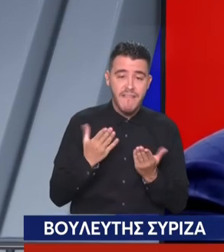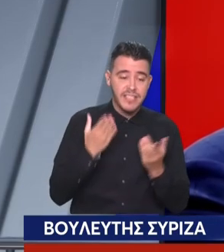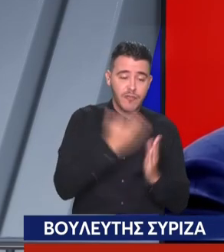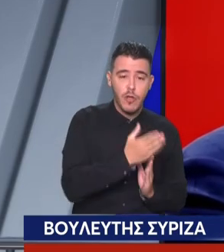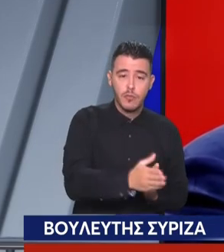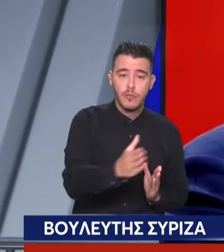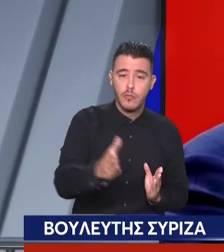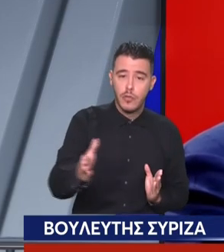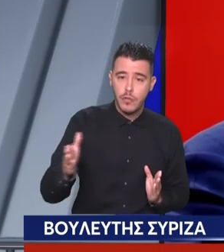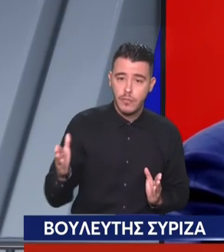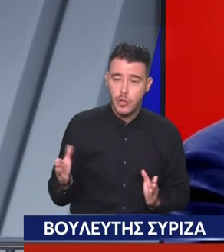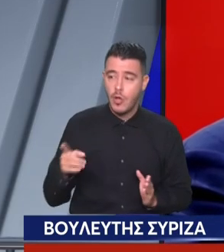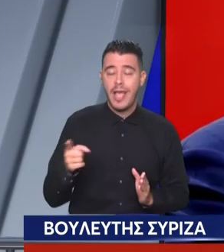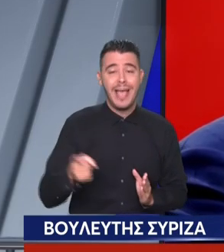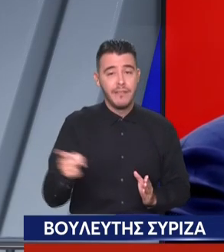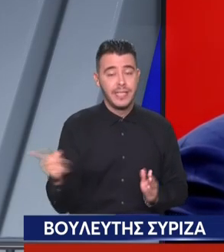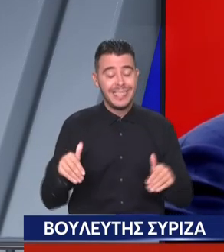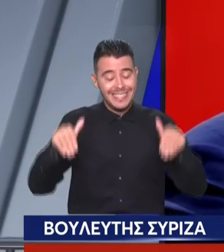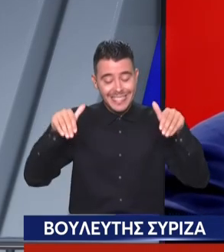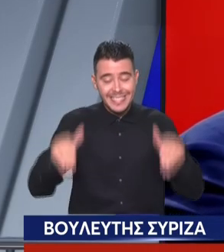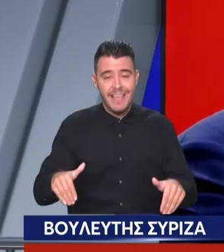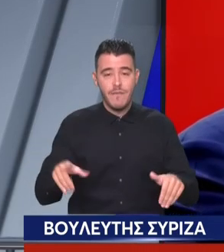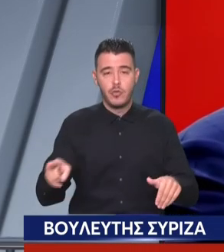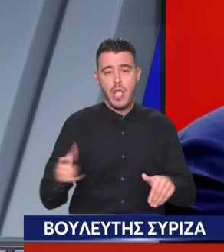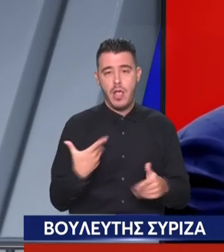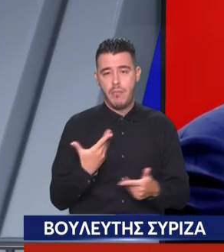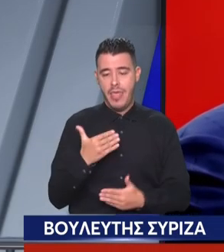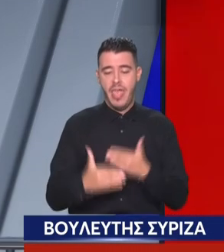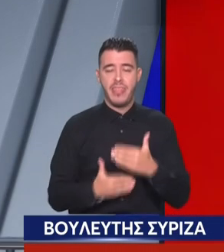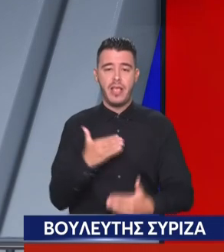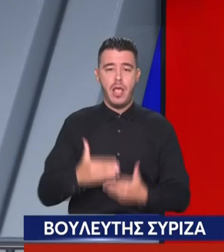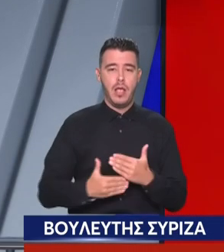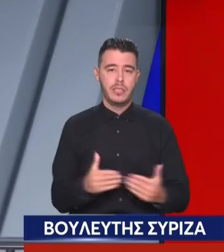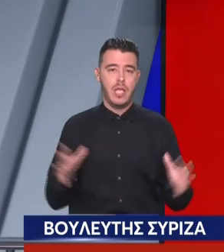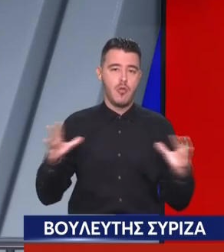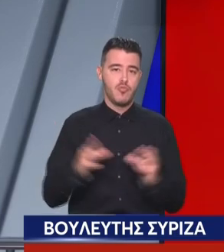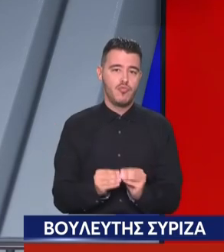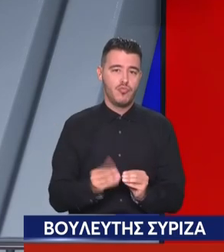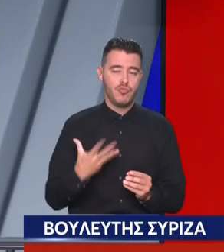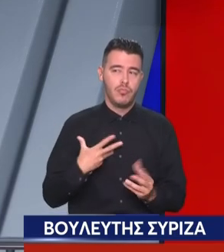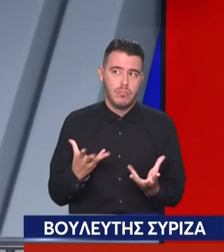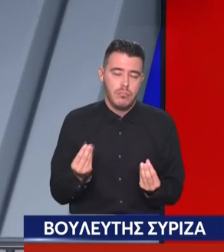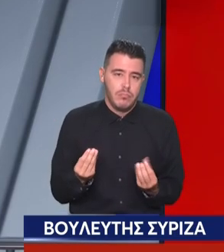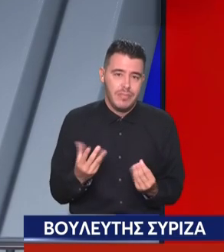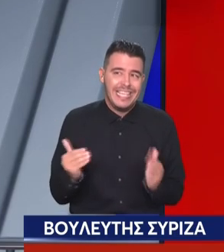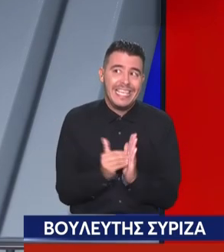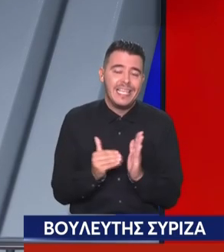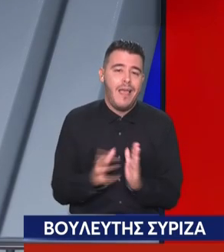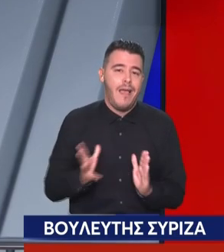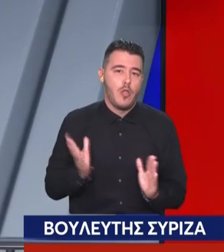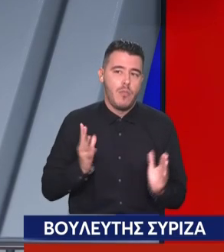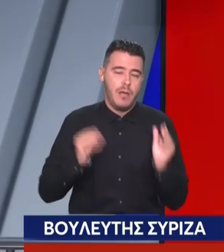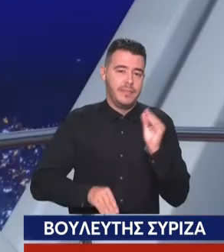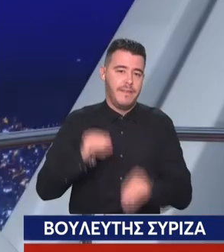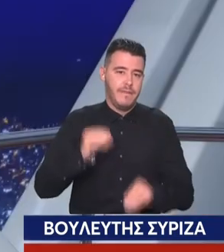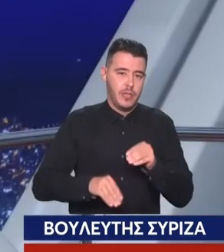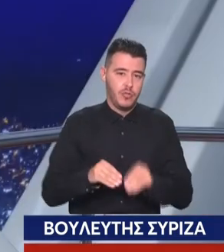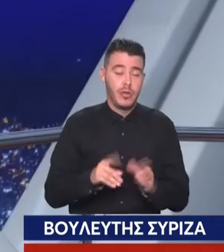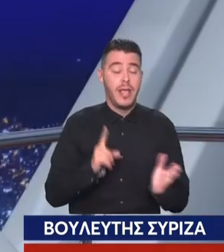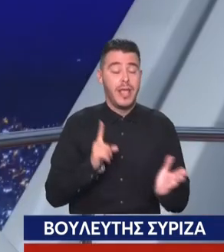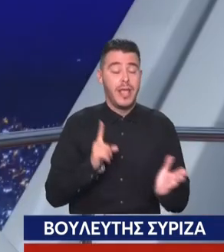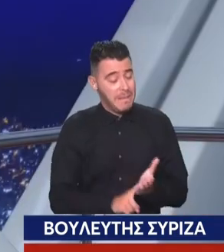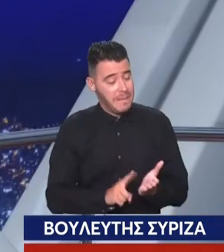σέβονται τις συλλογικές διαδικασίες. Πόσο μάλλον αν σε αυτές τις συλλογικές διαδικασίες συμμετέχουν δεκάδες χιλιάδες άνθρωποι. Mm-hmm. Πρέπει να παραδεχτούμε όλοι, και